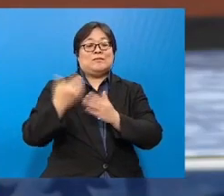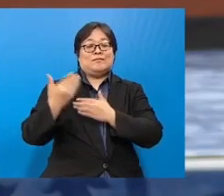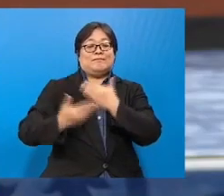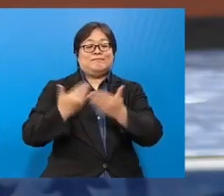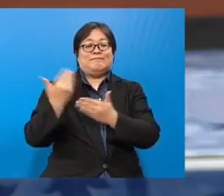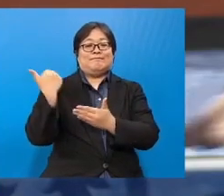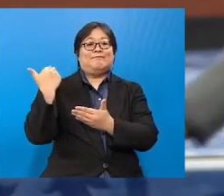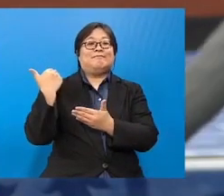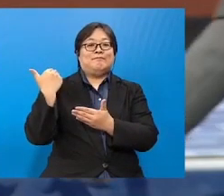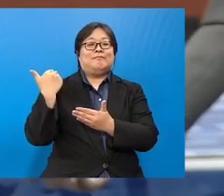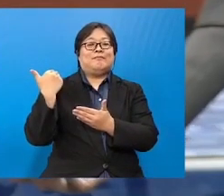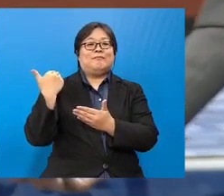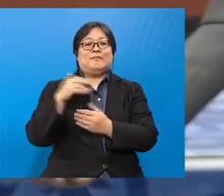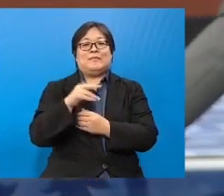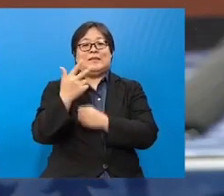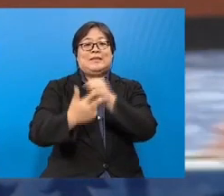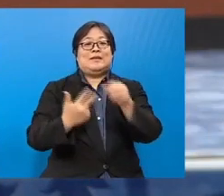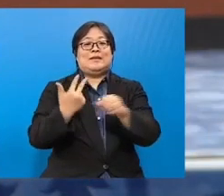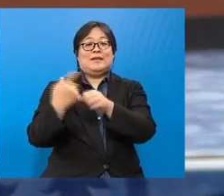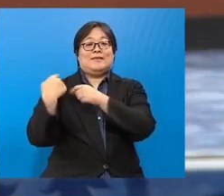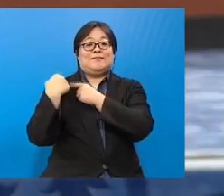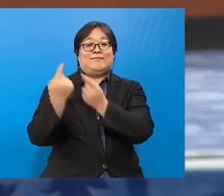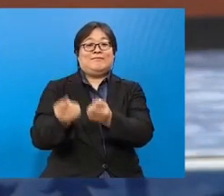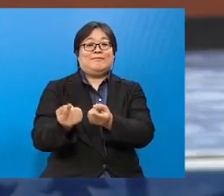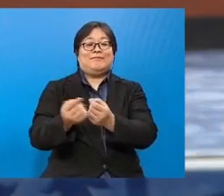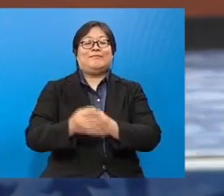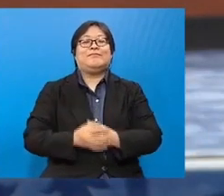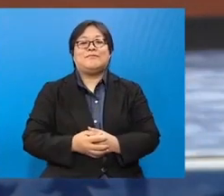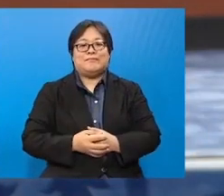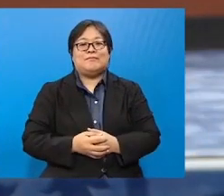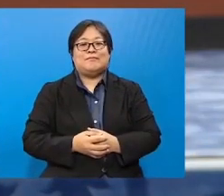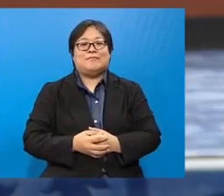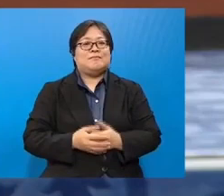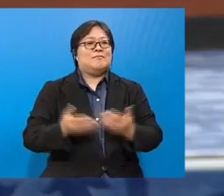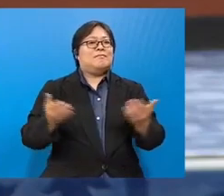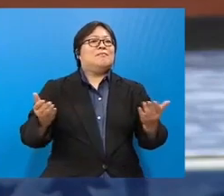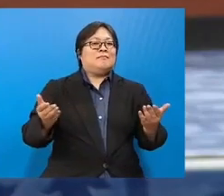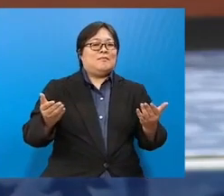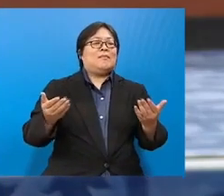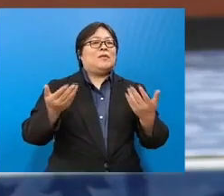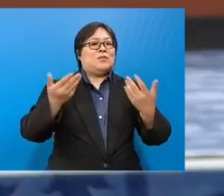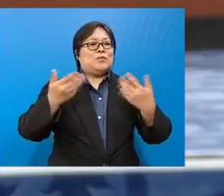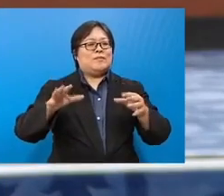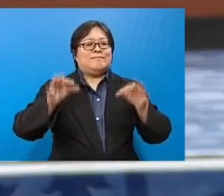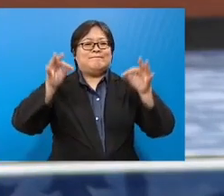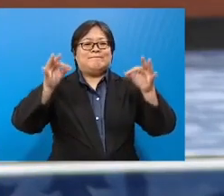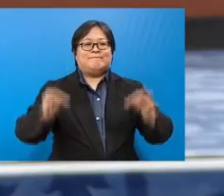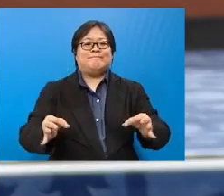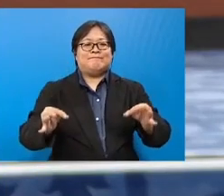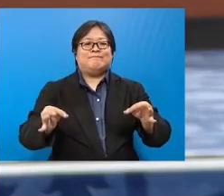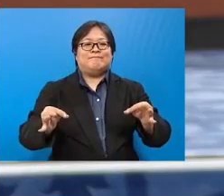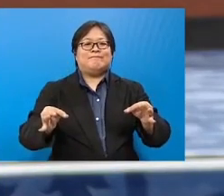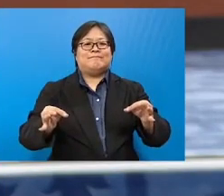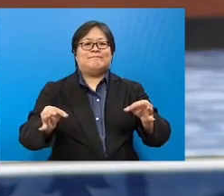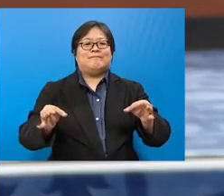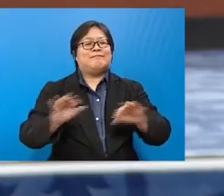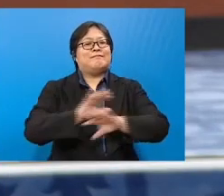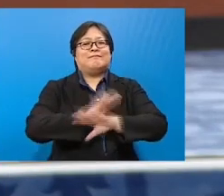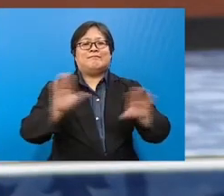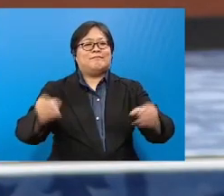ini itu temuannya tiga tahun yang kemudian ianya telah diputuskan tidak